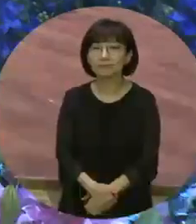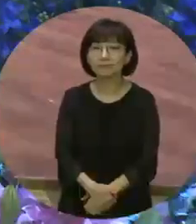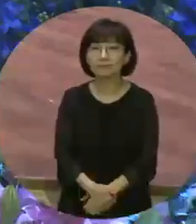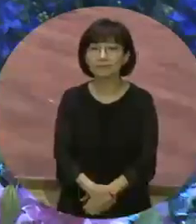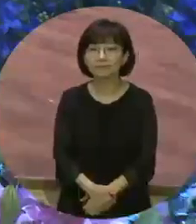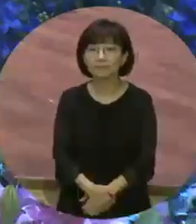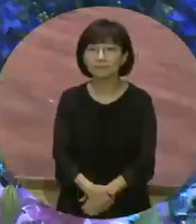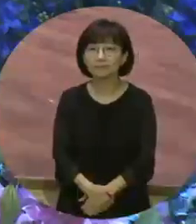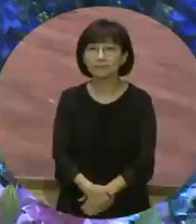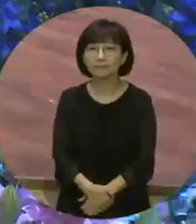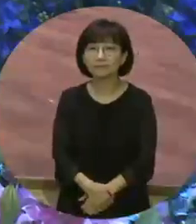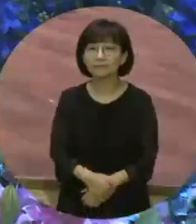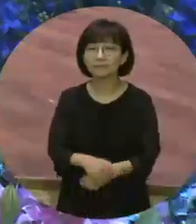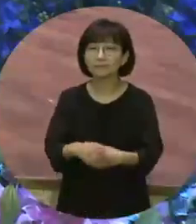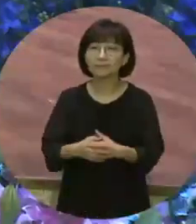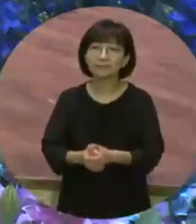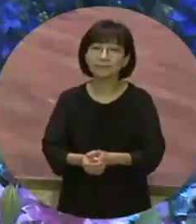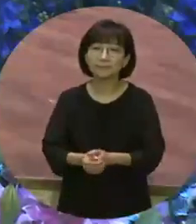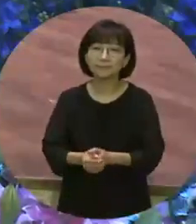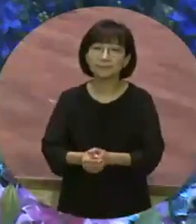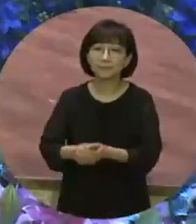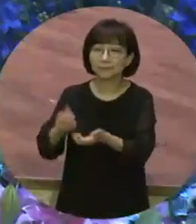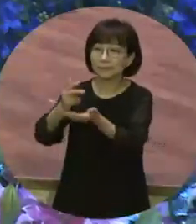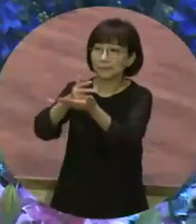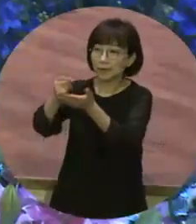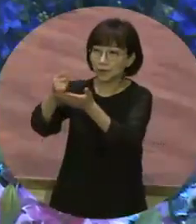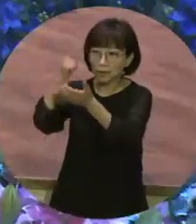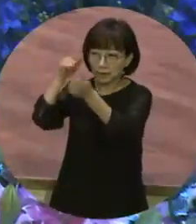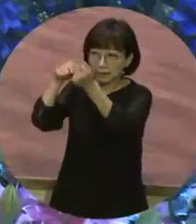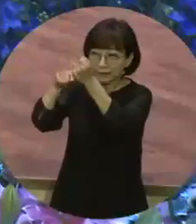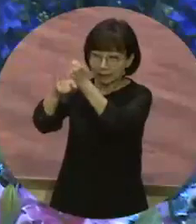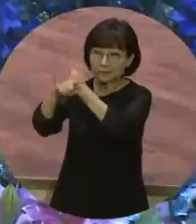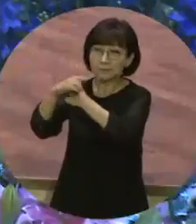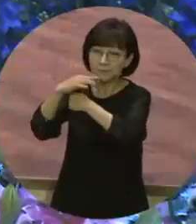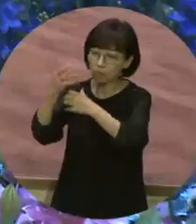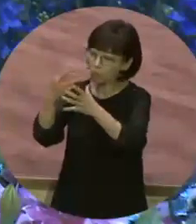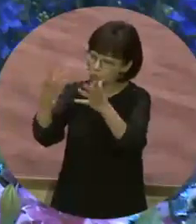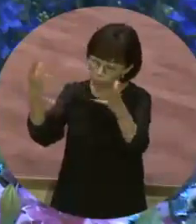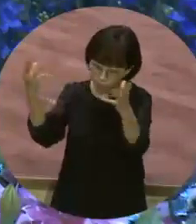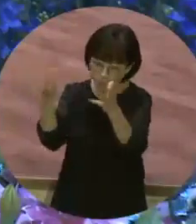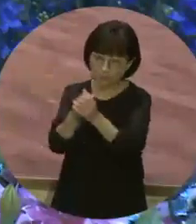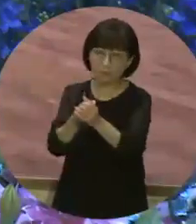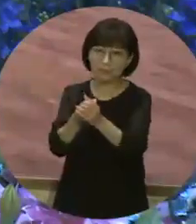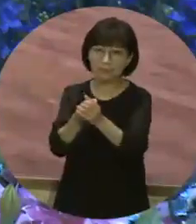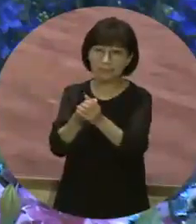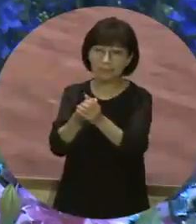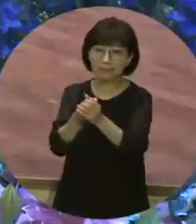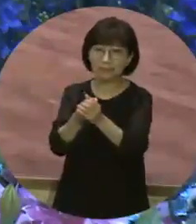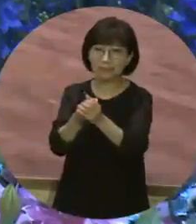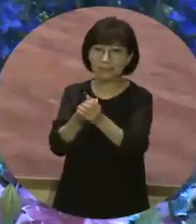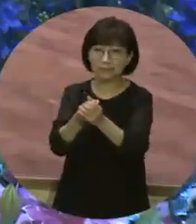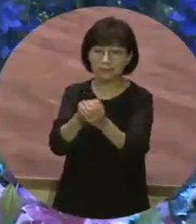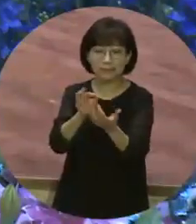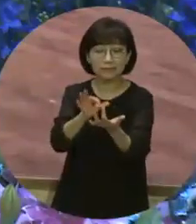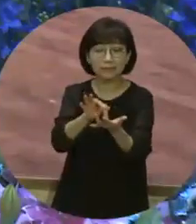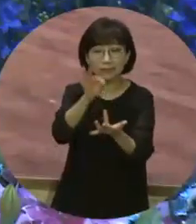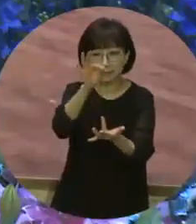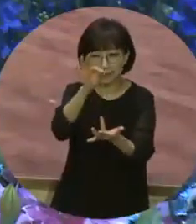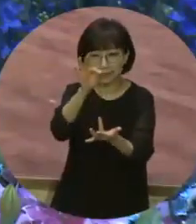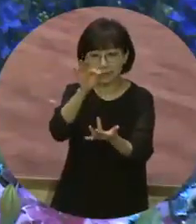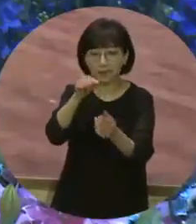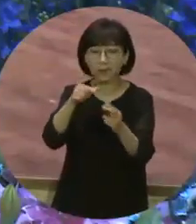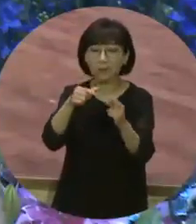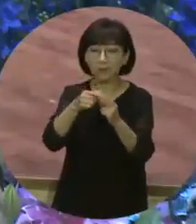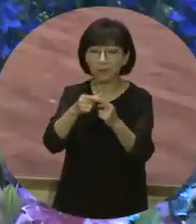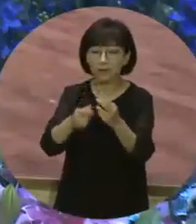없어요. 여호와의 뜻만이 완전히 서는 선택과 결단.